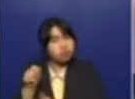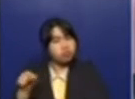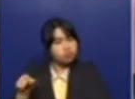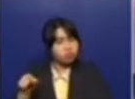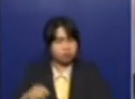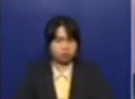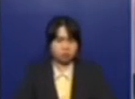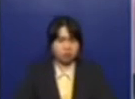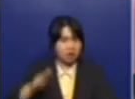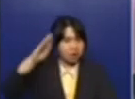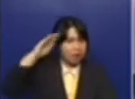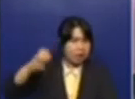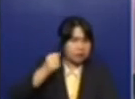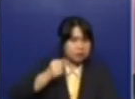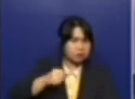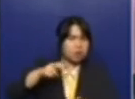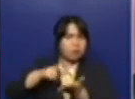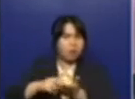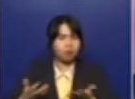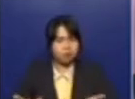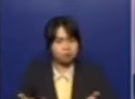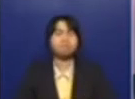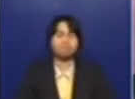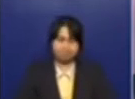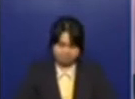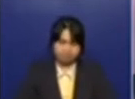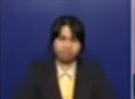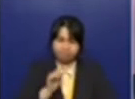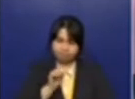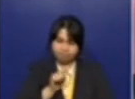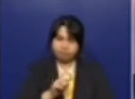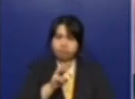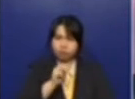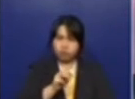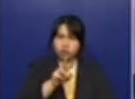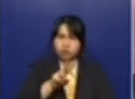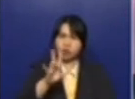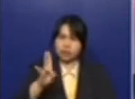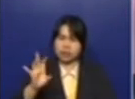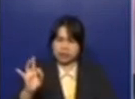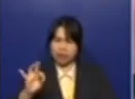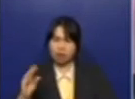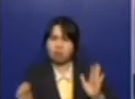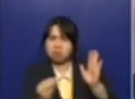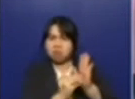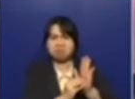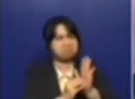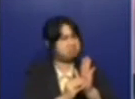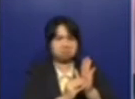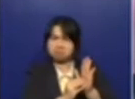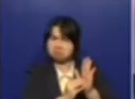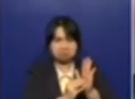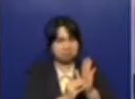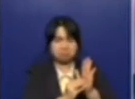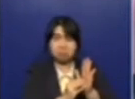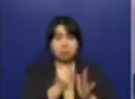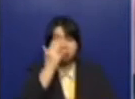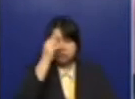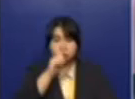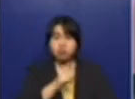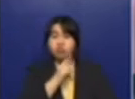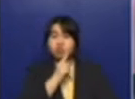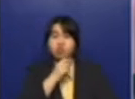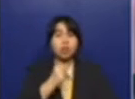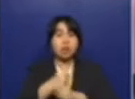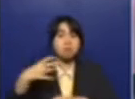ฐประหารเขาบอกว่ามาตรานี้เนี่ยไม่ควรจะบัญญัติไว้ในรัฐธรรมนูญแต่อย่างใดก็คือว่าคนไหนทำการ